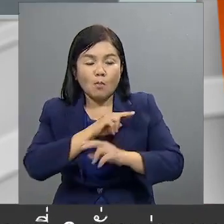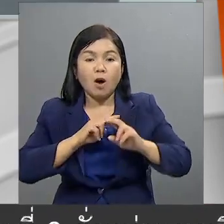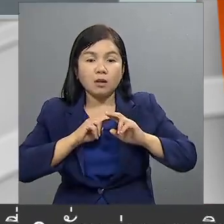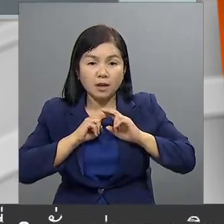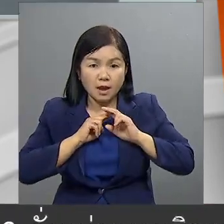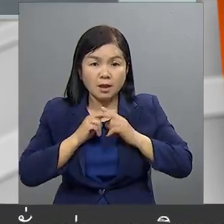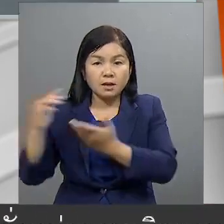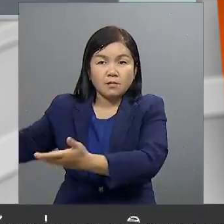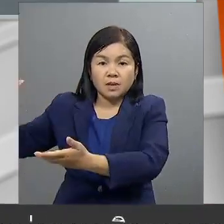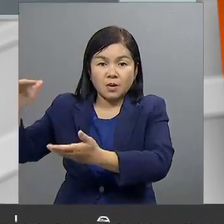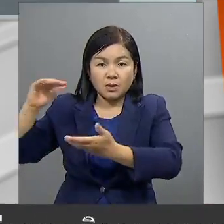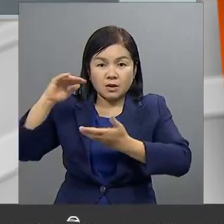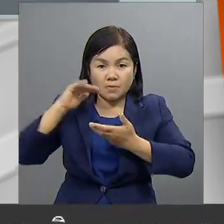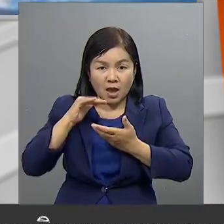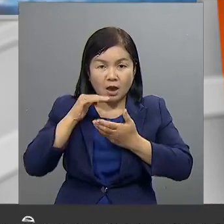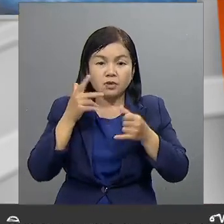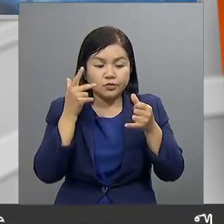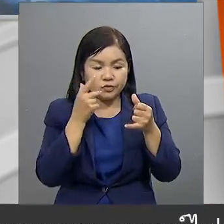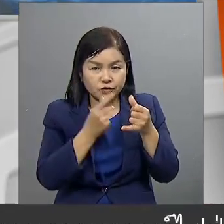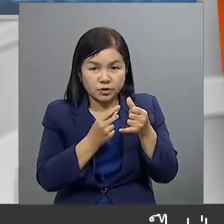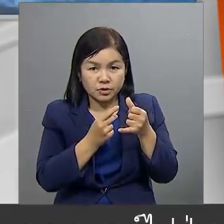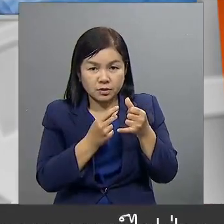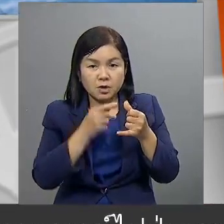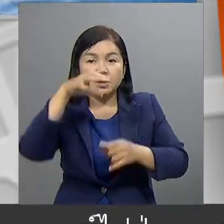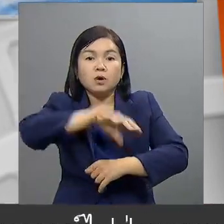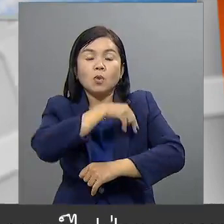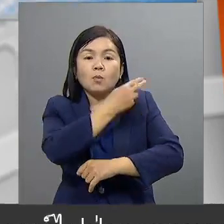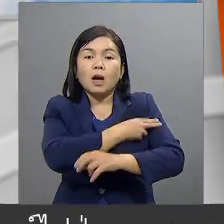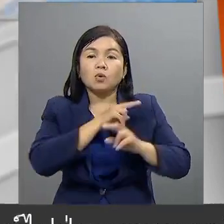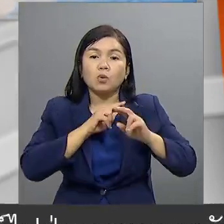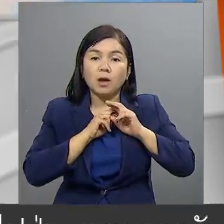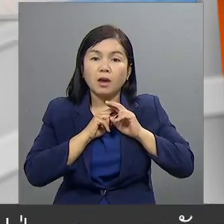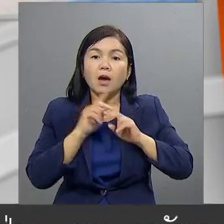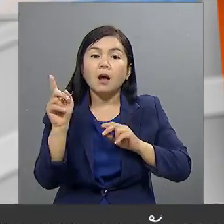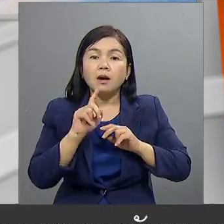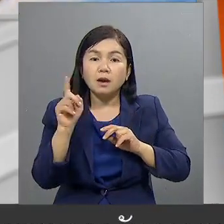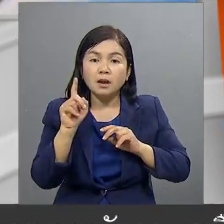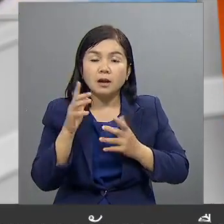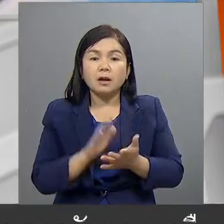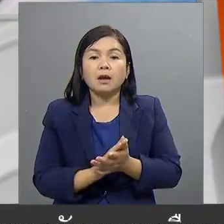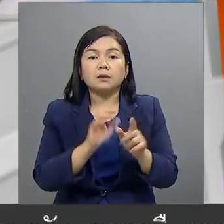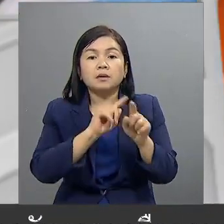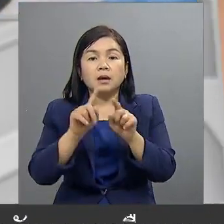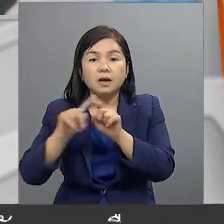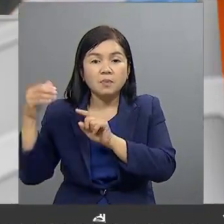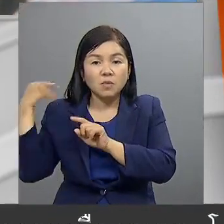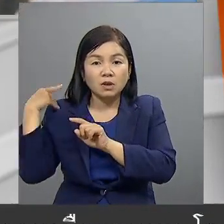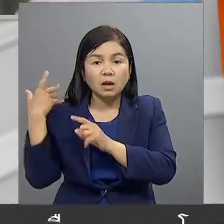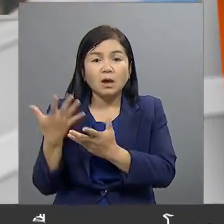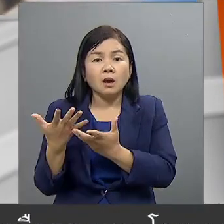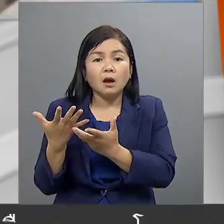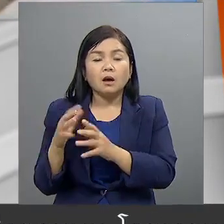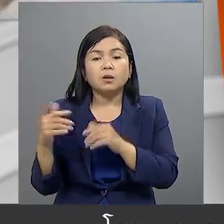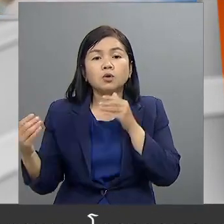ให้กับผู้ใช้บริการของโรงพยาบาลตัวเองก็ดูเหมือนว่าการตอบรับข้อเสนอนี้ไม่ได้รับการตอบสนองจากภาครัฐนะ